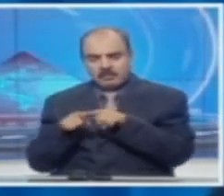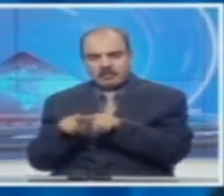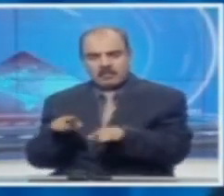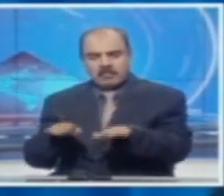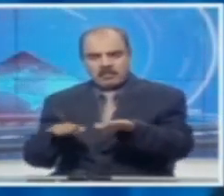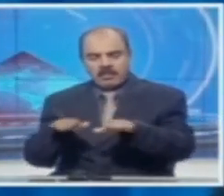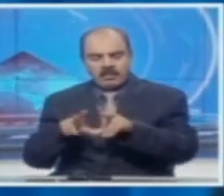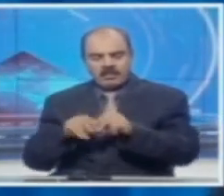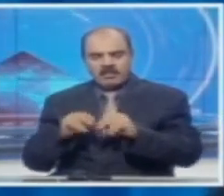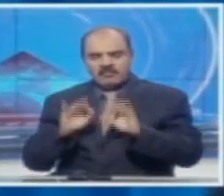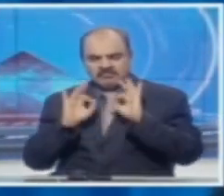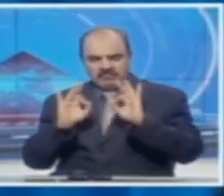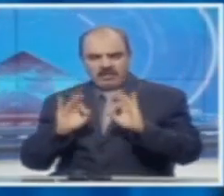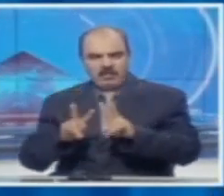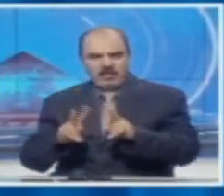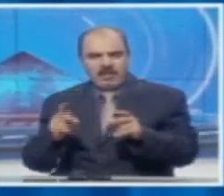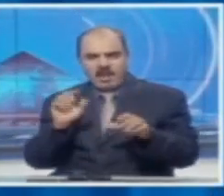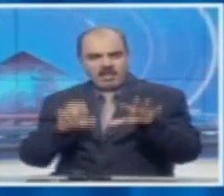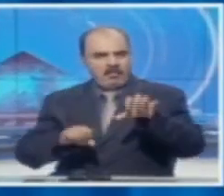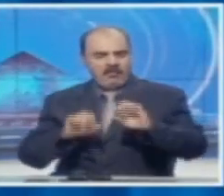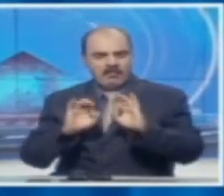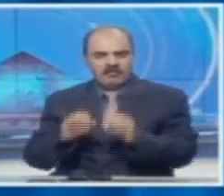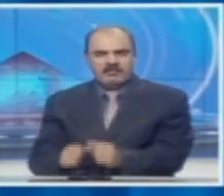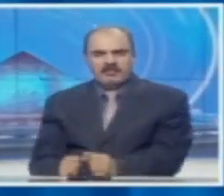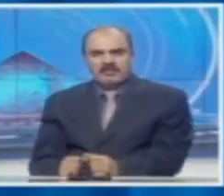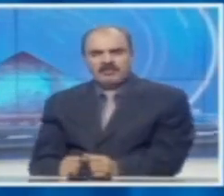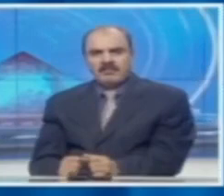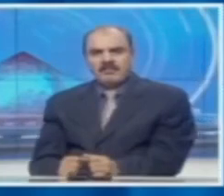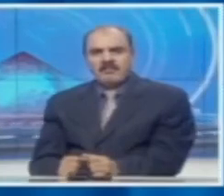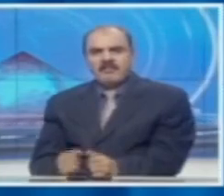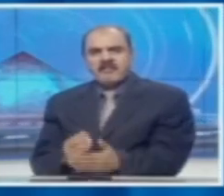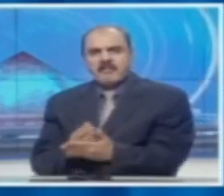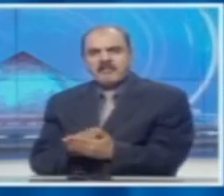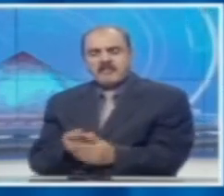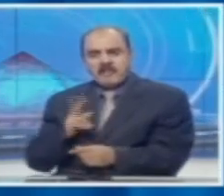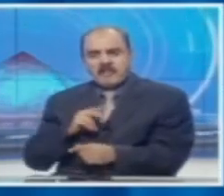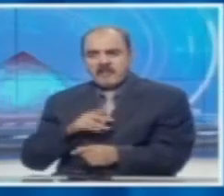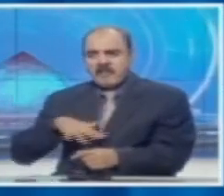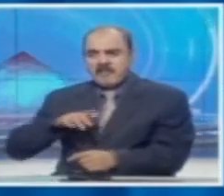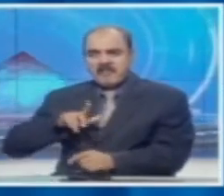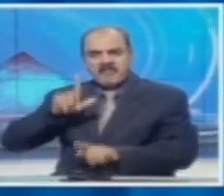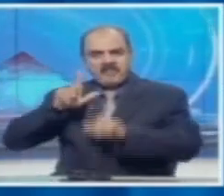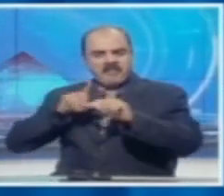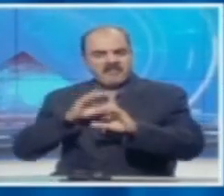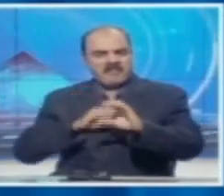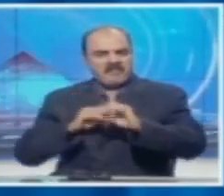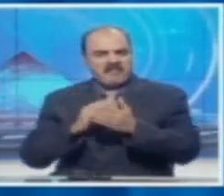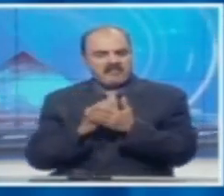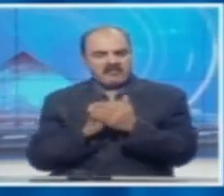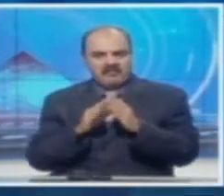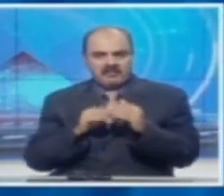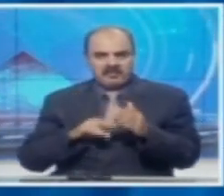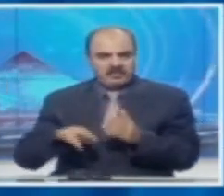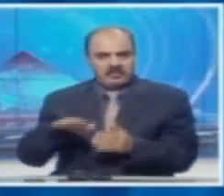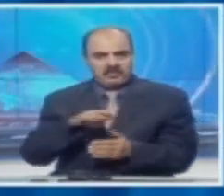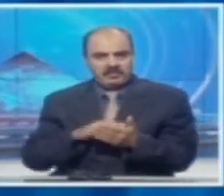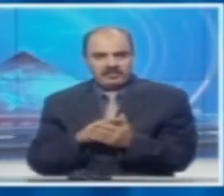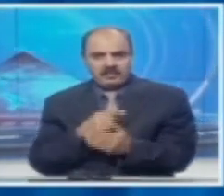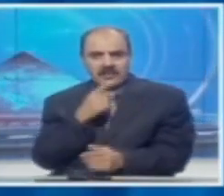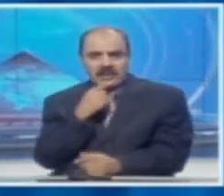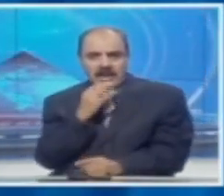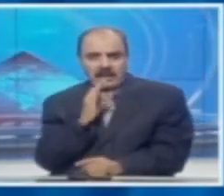إجراءات ملموسة على أرض الواقع، وذلك في ضوء إيمان القيادة السياسية المصرية